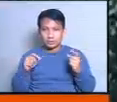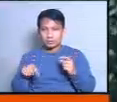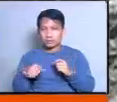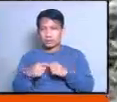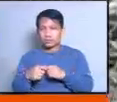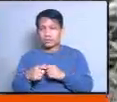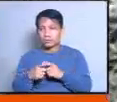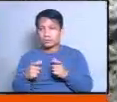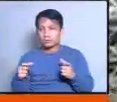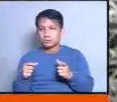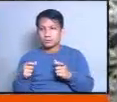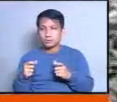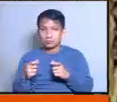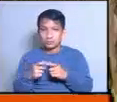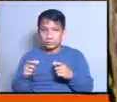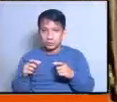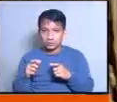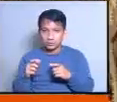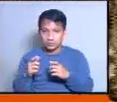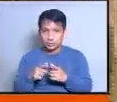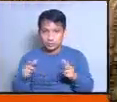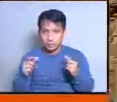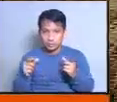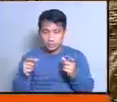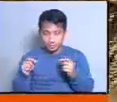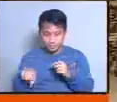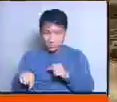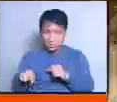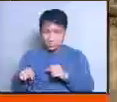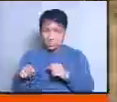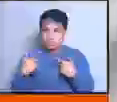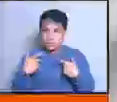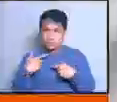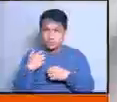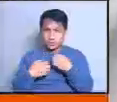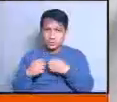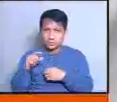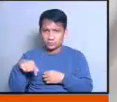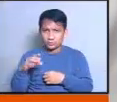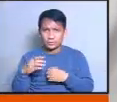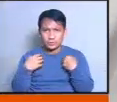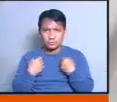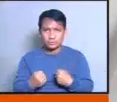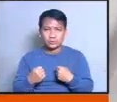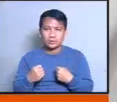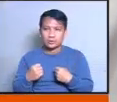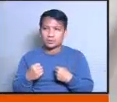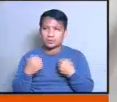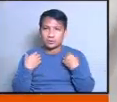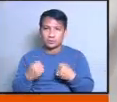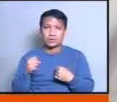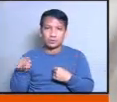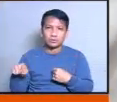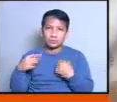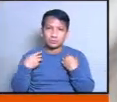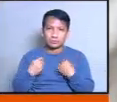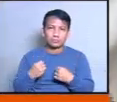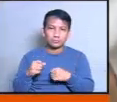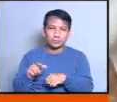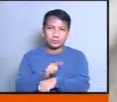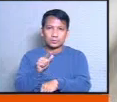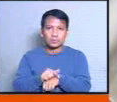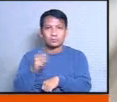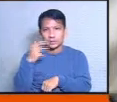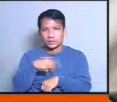subway yung sa fault. Yung mga areas like Quezon City, matitibay yung lupa dyan, adobe yan, no? So medyo maganda